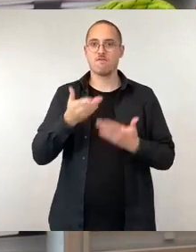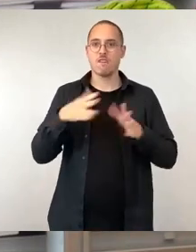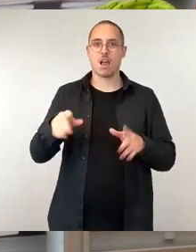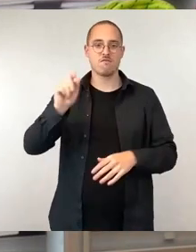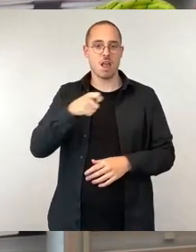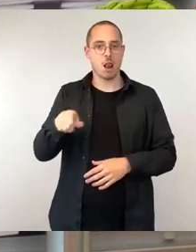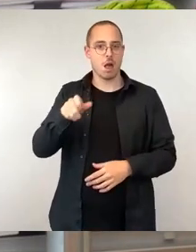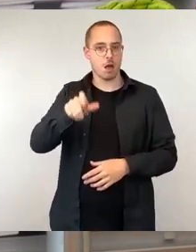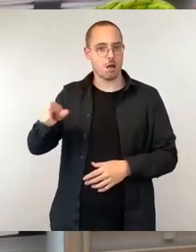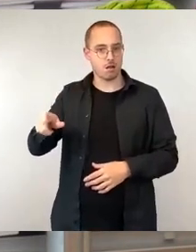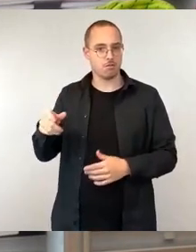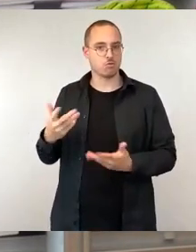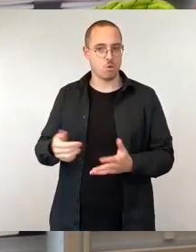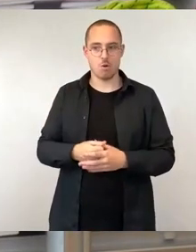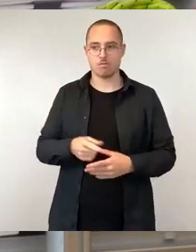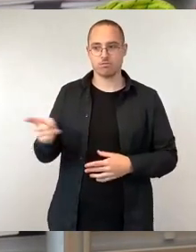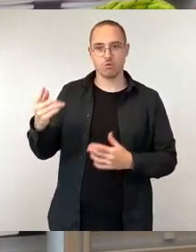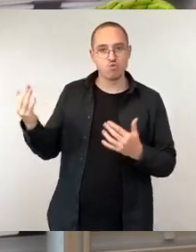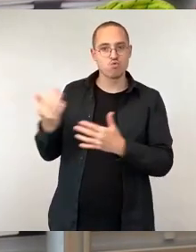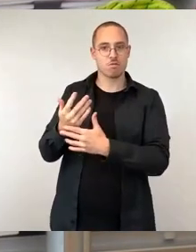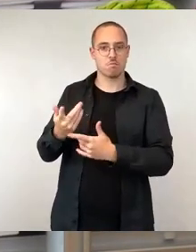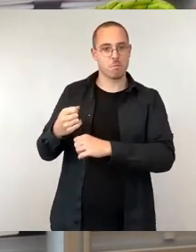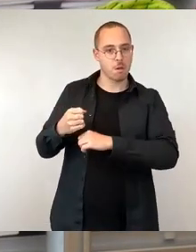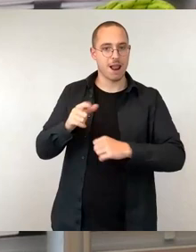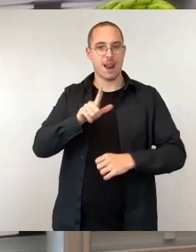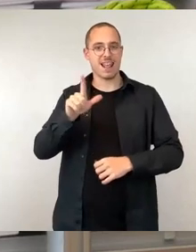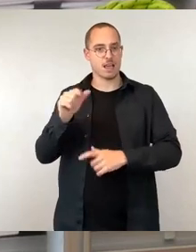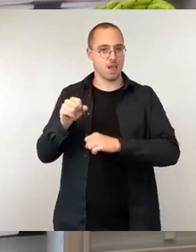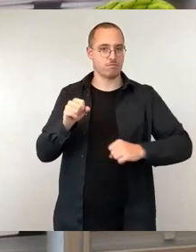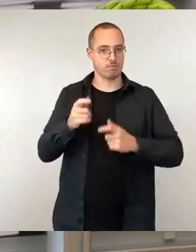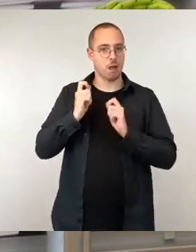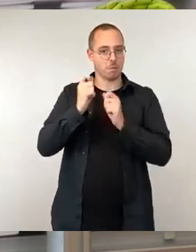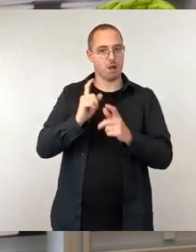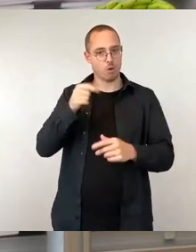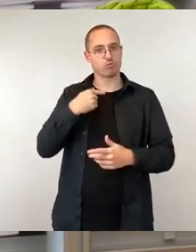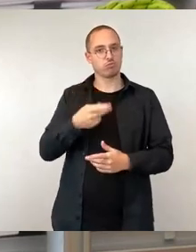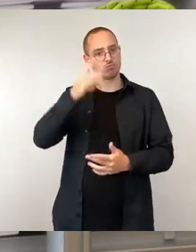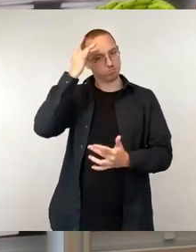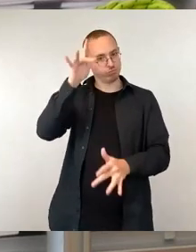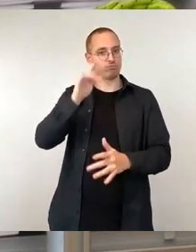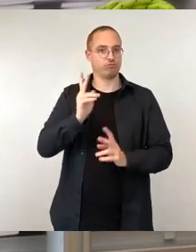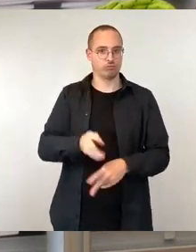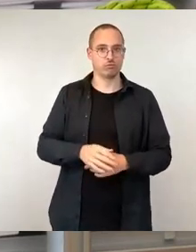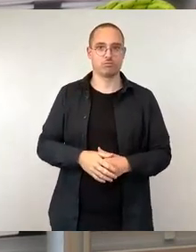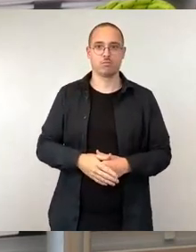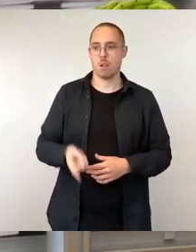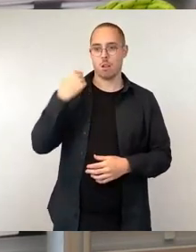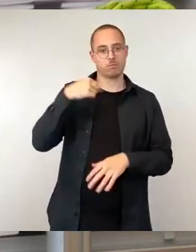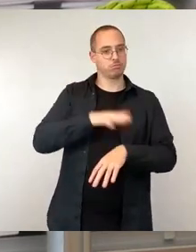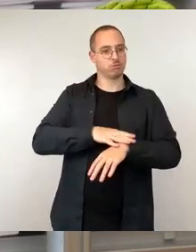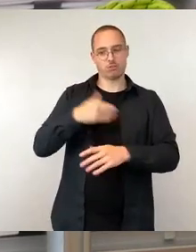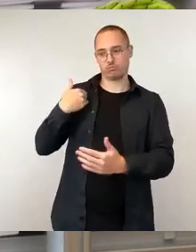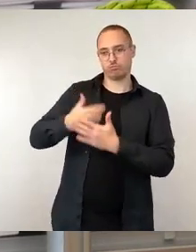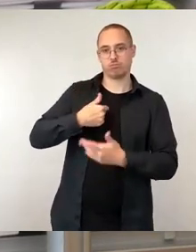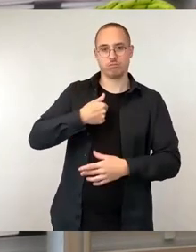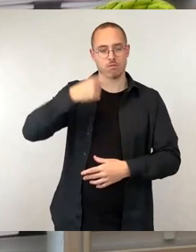der Linken zugestimmt. Wir stimmen Anträgen der AfD zu. Ich habe in der letzten Zeit gemerkt, dass der Oberbürgermeister, der eine 71. Stimme hat,